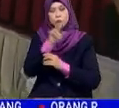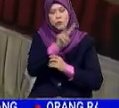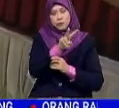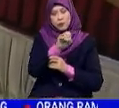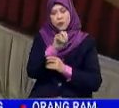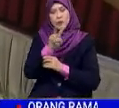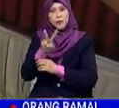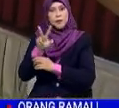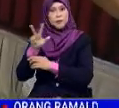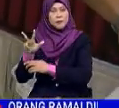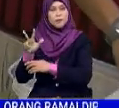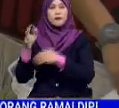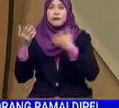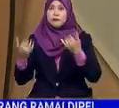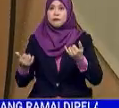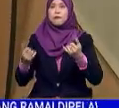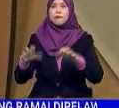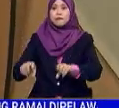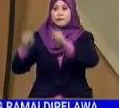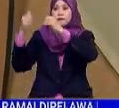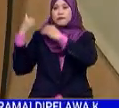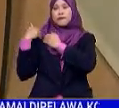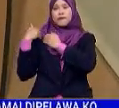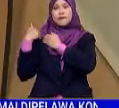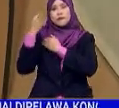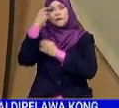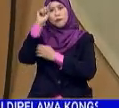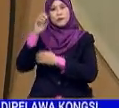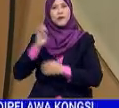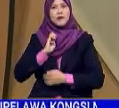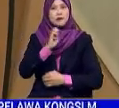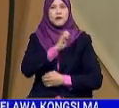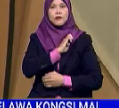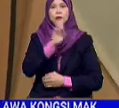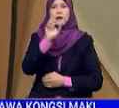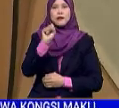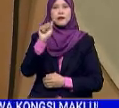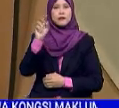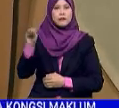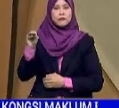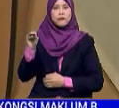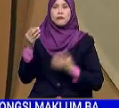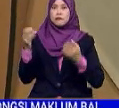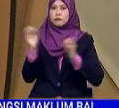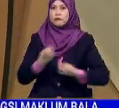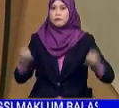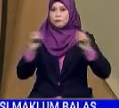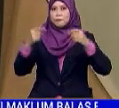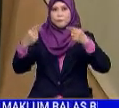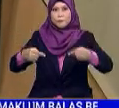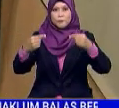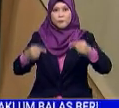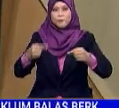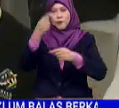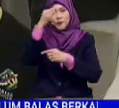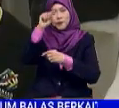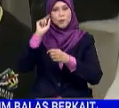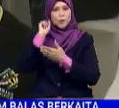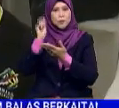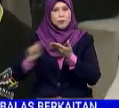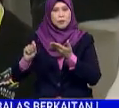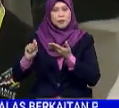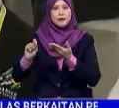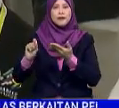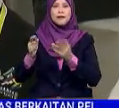2020-2023, 6 orang terpilih untuk menjalankan tanggungjawab selaku Exco SEM. Sementara tiada pertandingan bagi jawatan Setiausaha Agong